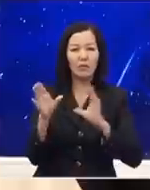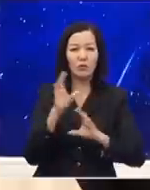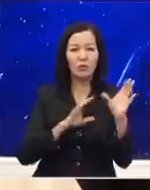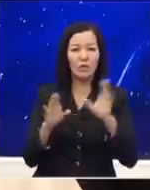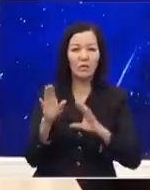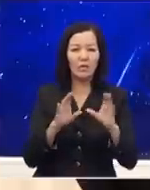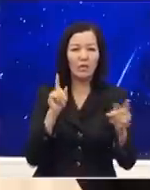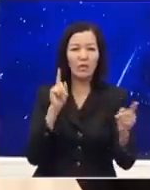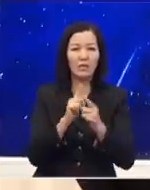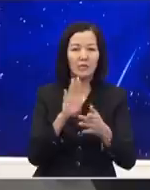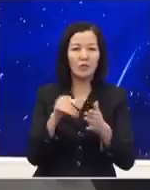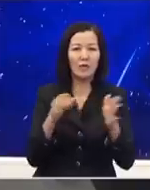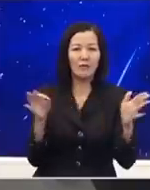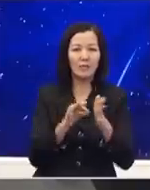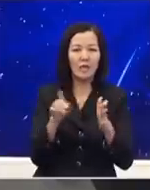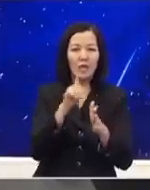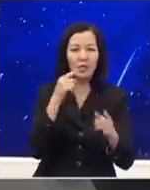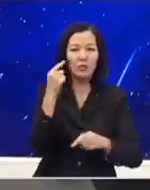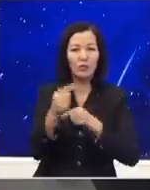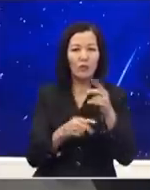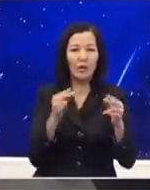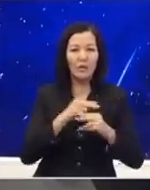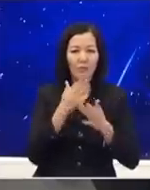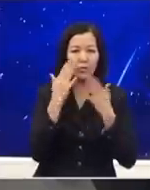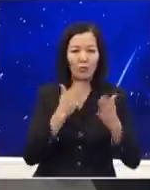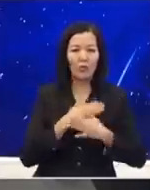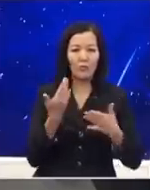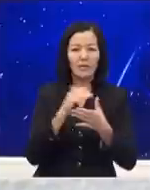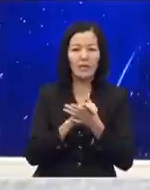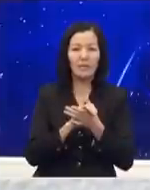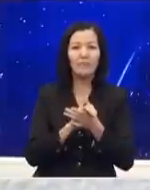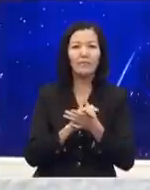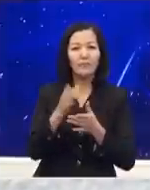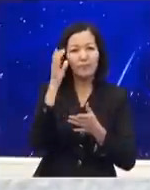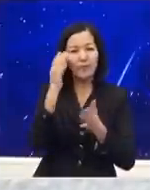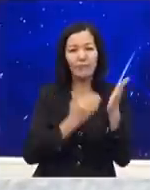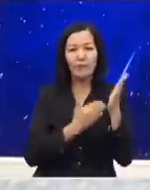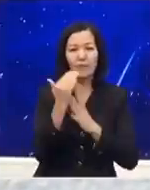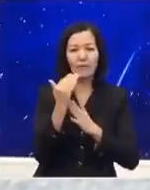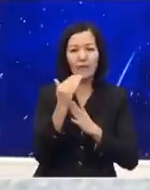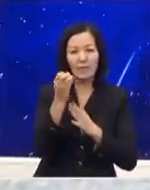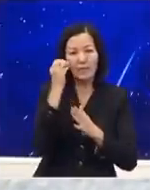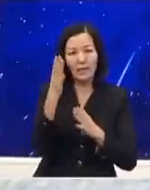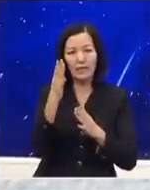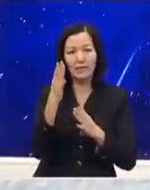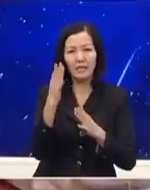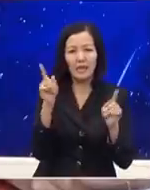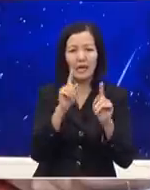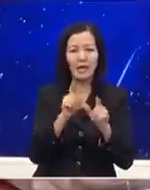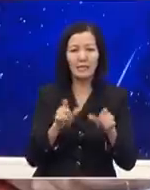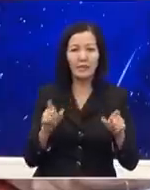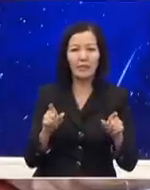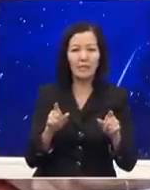серпін берген кездесудің негізгі мақсаты жас ұрпаққа еңбекқорлығымен елге танылып, білімімен биікке шығып, дарындылығымен дараланған